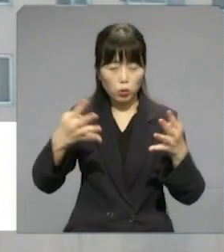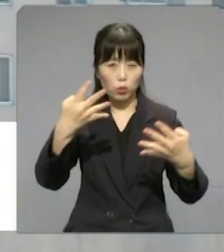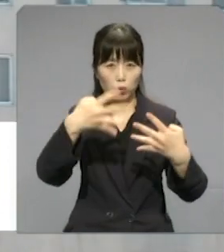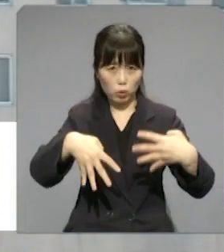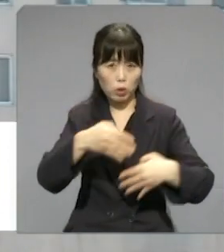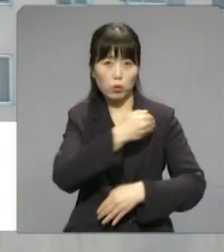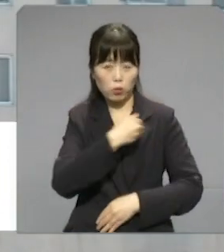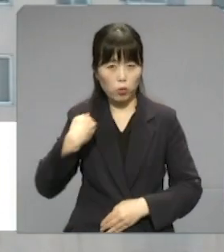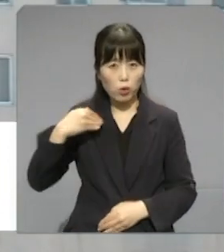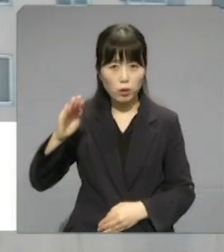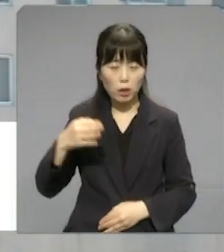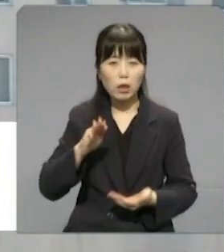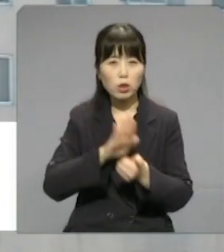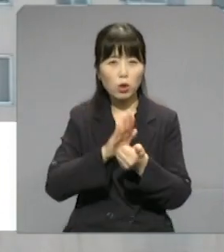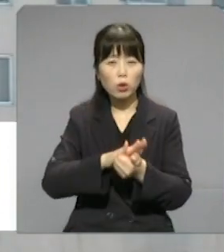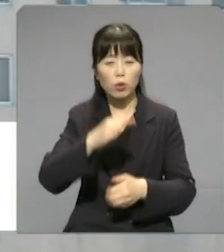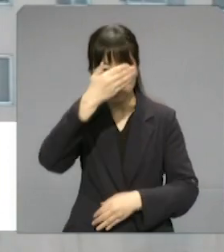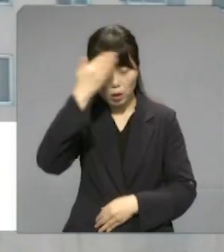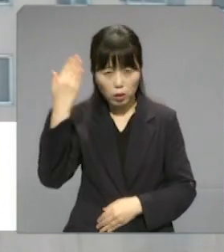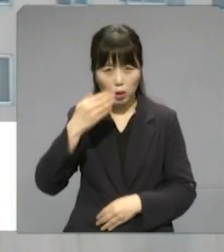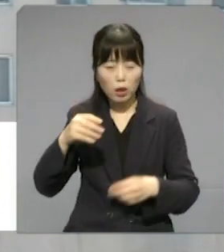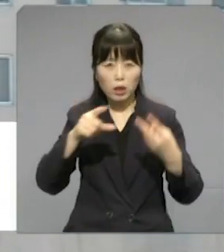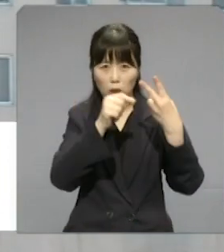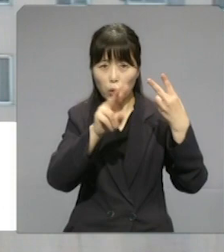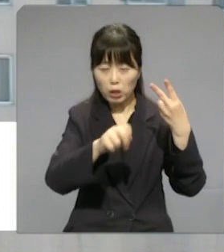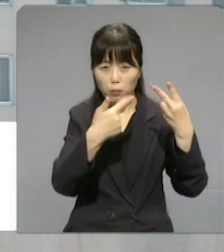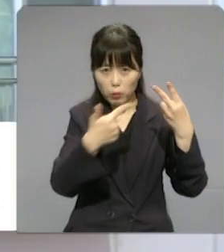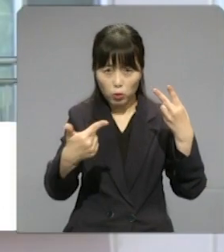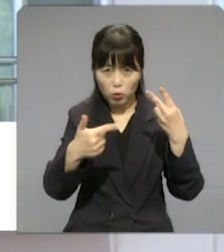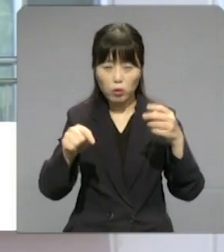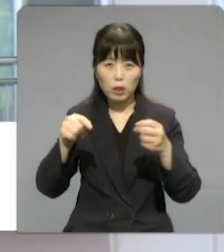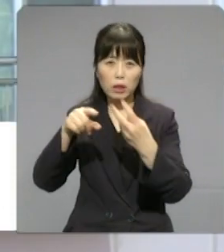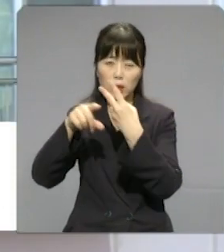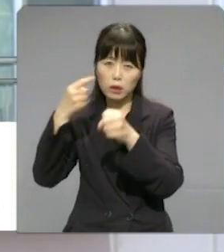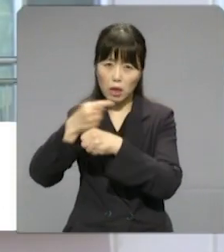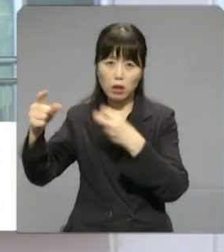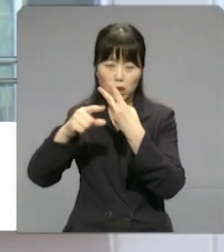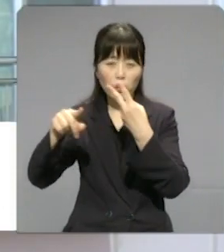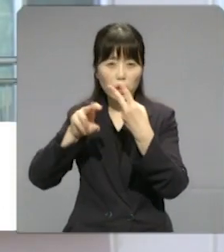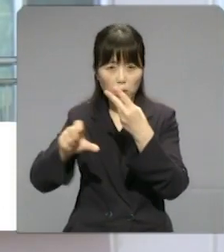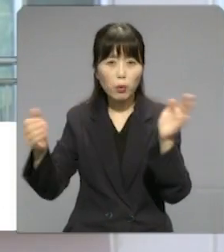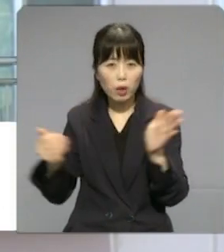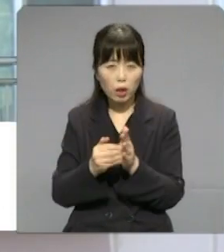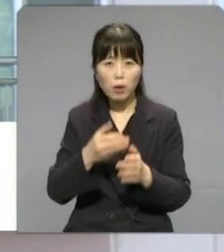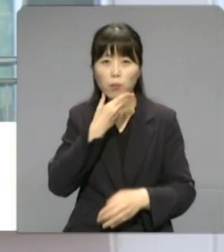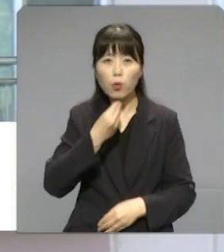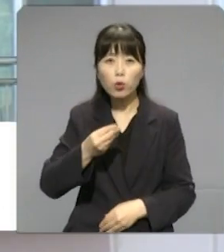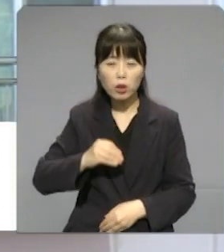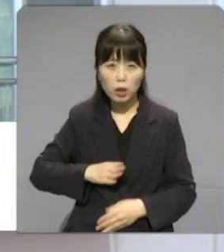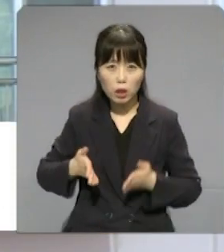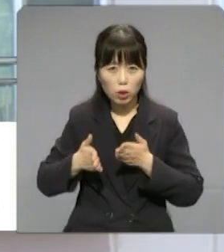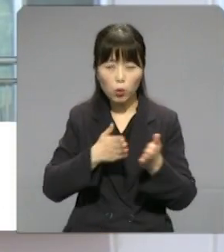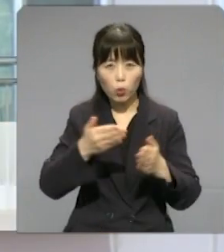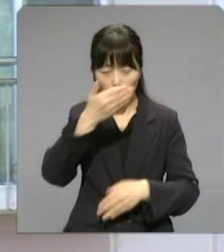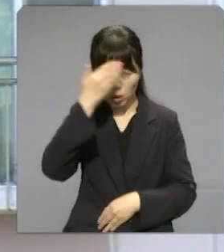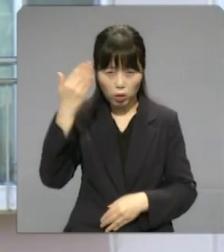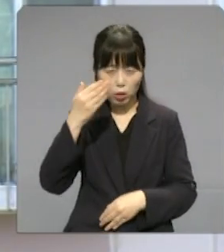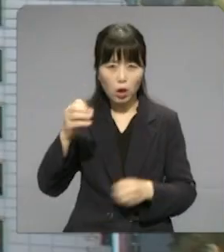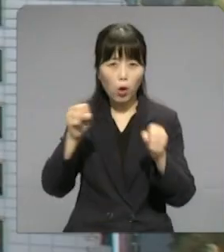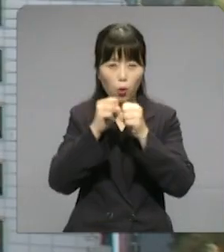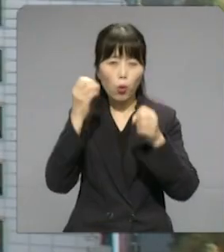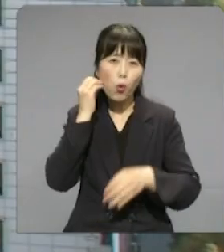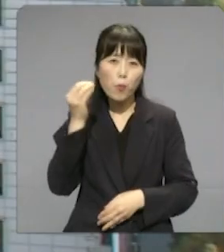합니다 지원을 원하는 청년은 오는 26일부터 내년 2월 25일까지 복지로 나 인천 청년 포털